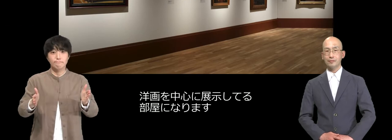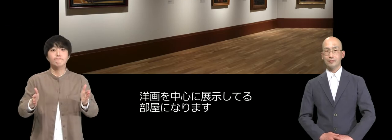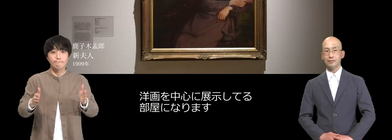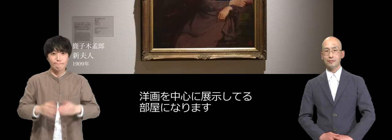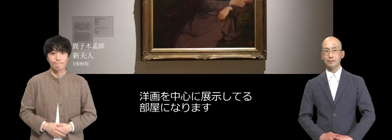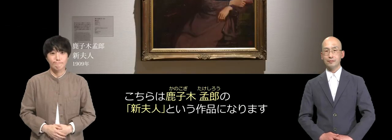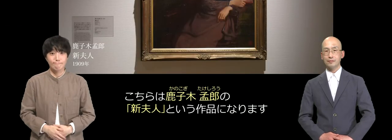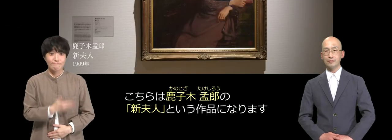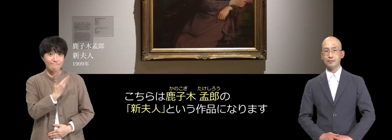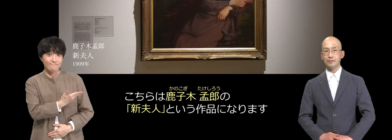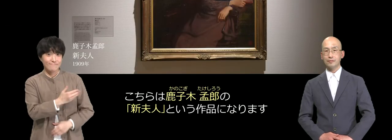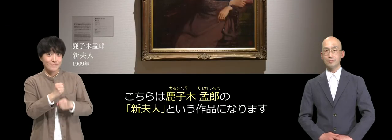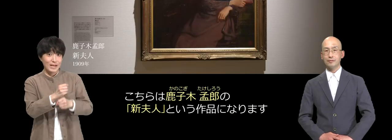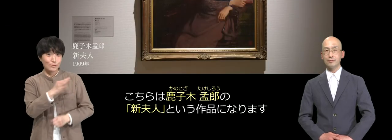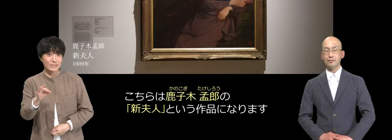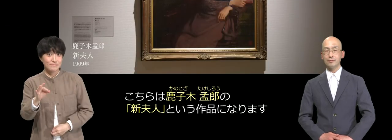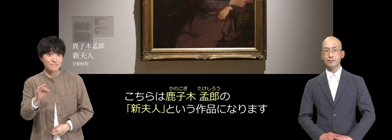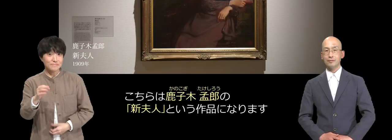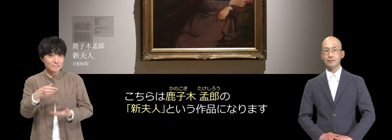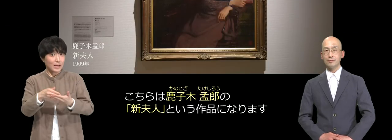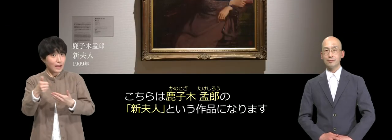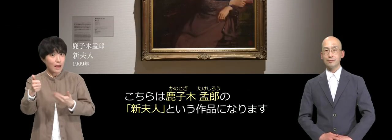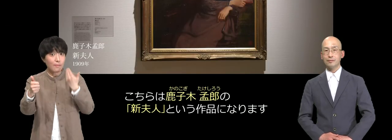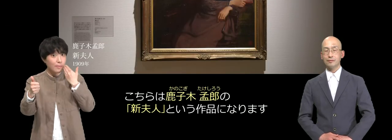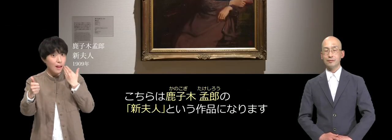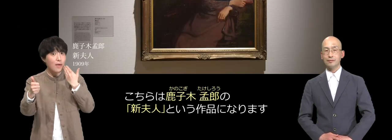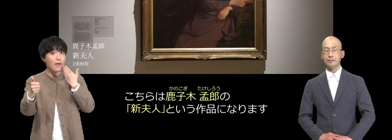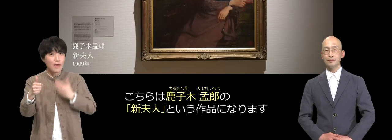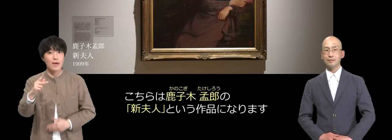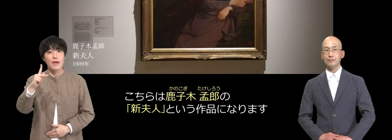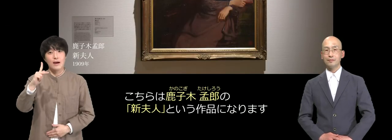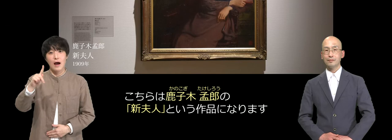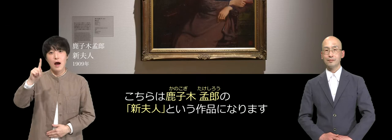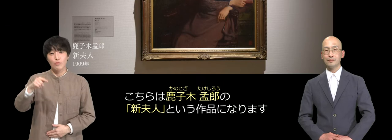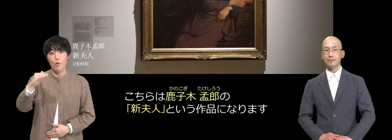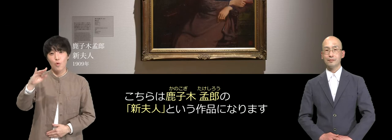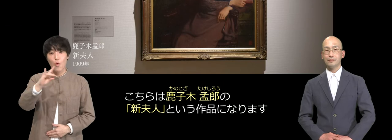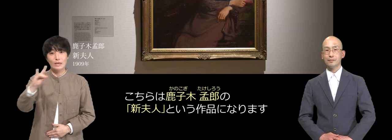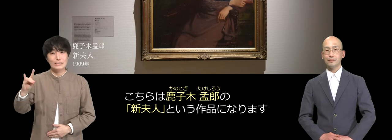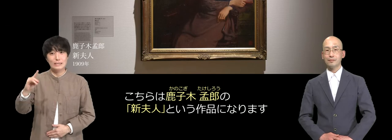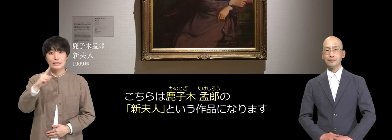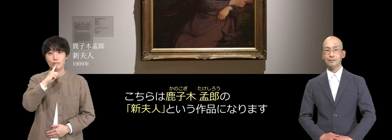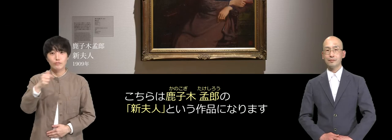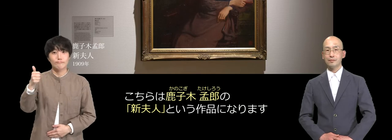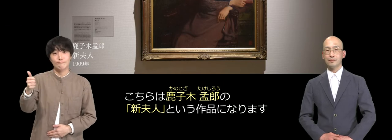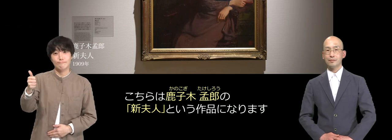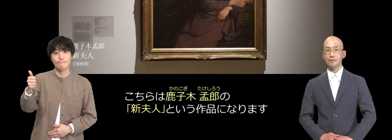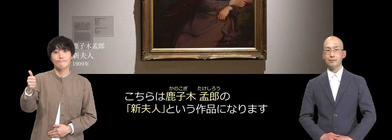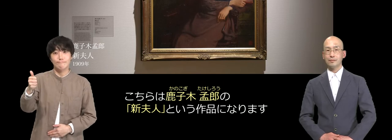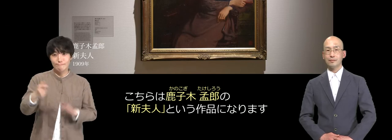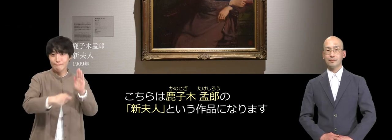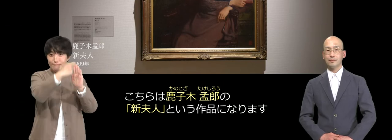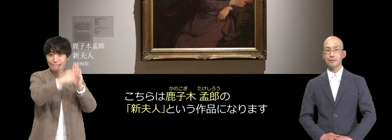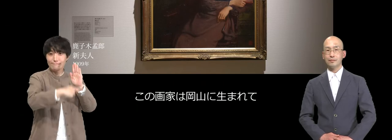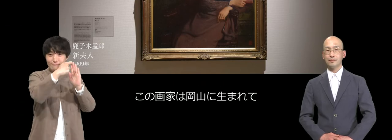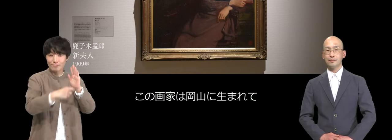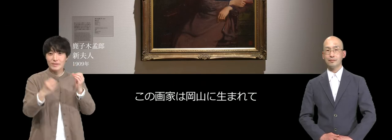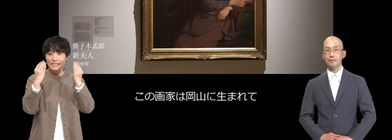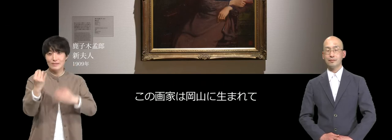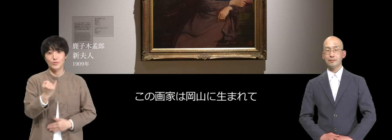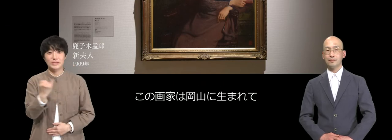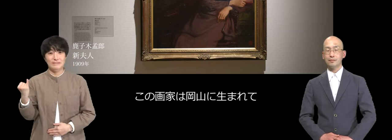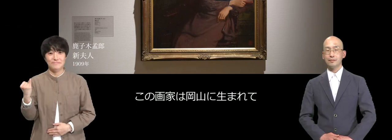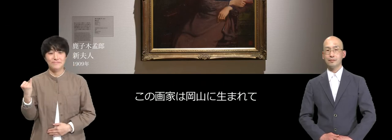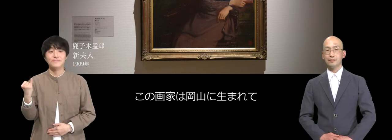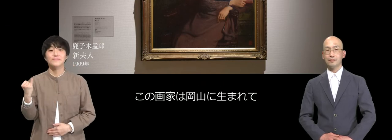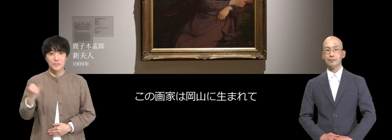ますえっとこちらは鹿子木孟郎の新布陣という作品になりますこの画家